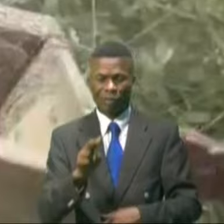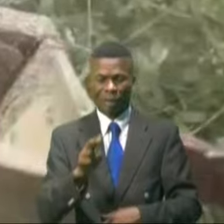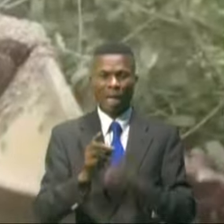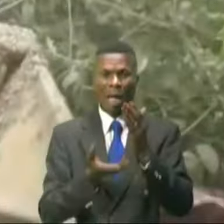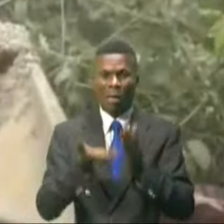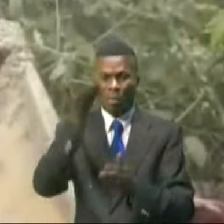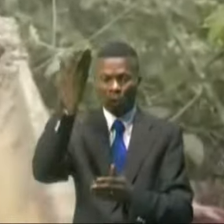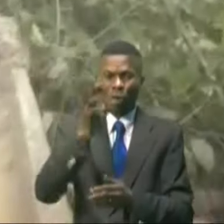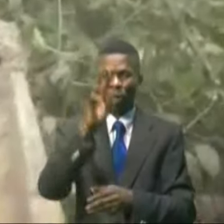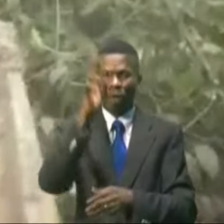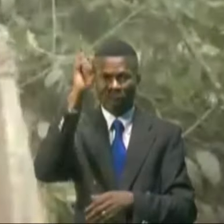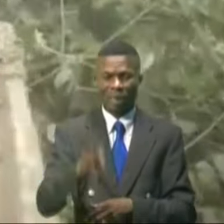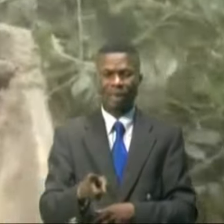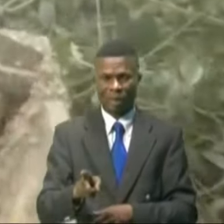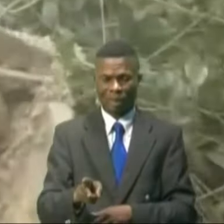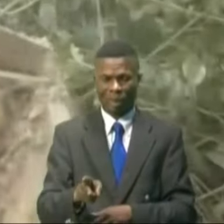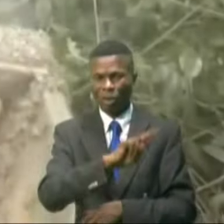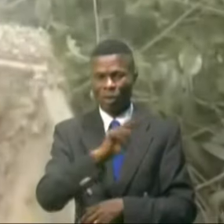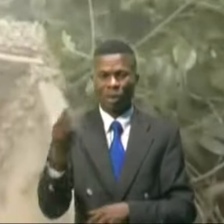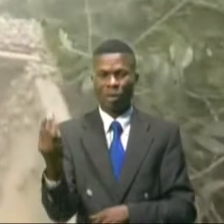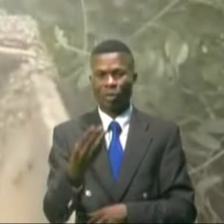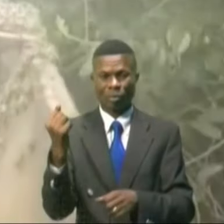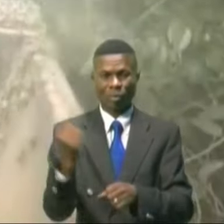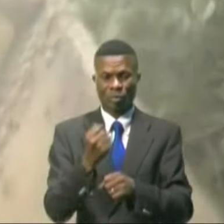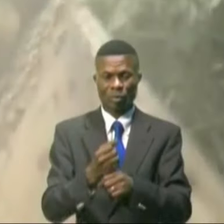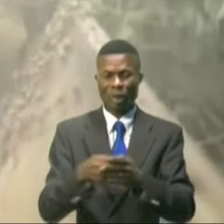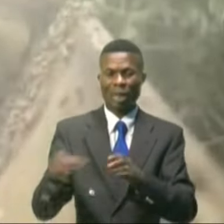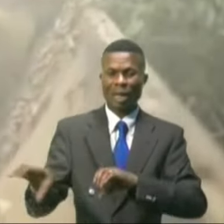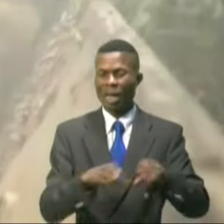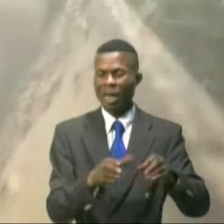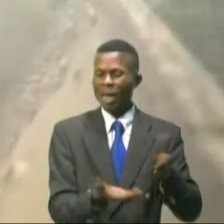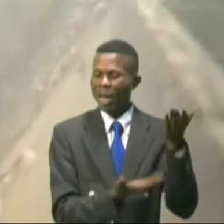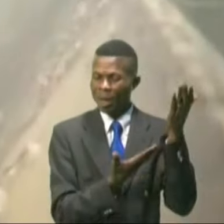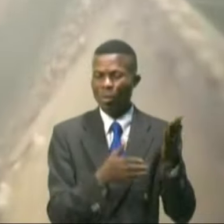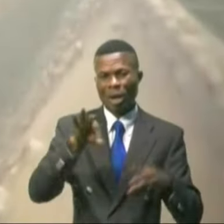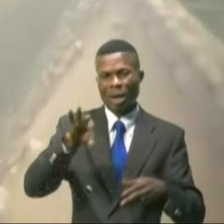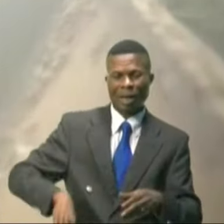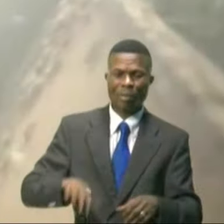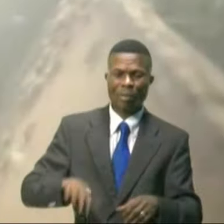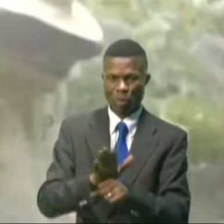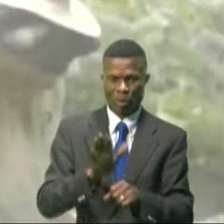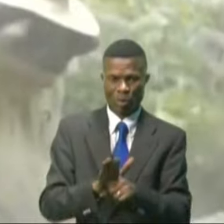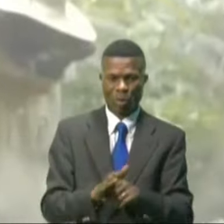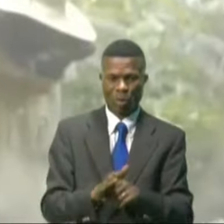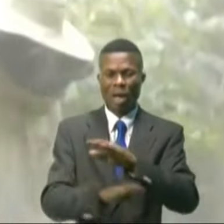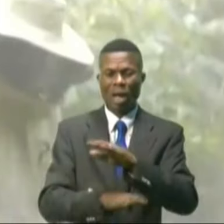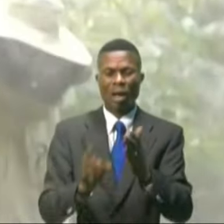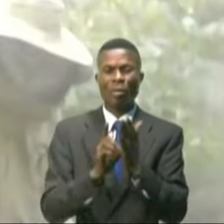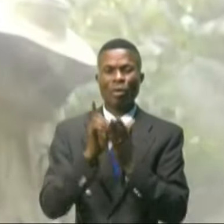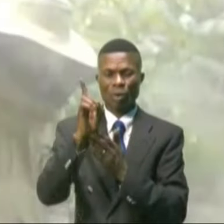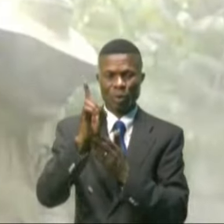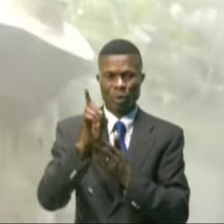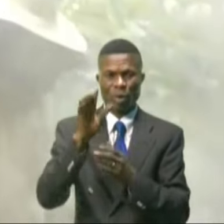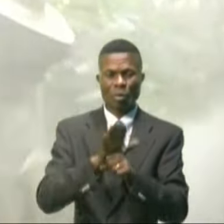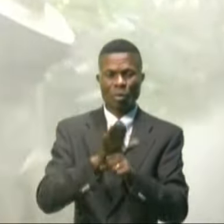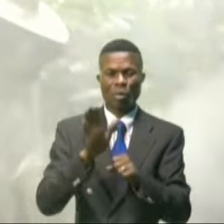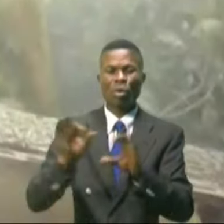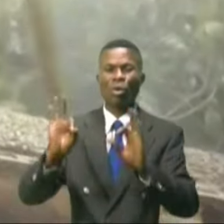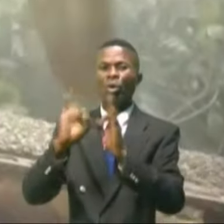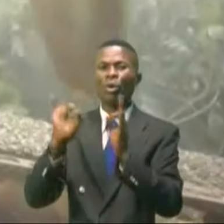année 2024. L'apiculture, une activité génératrice de recettes à la base du développement de nombreuses